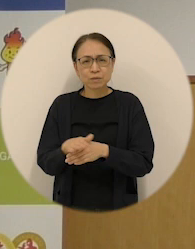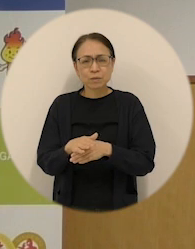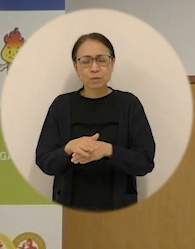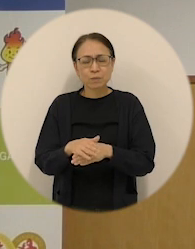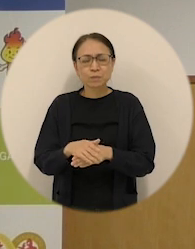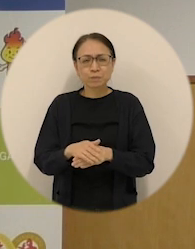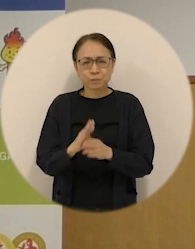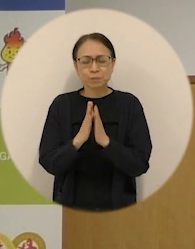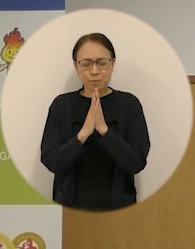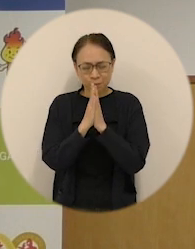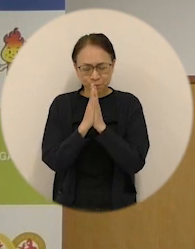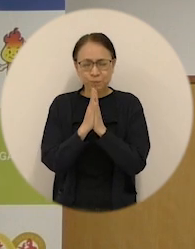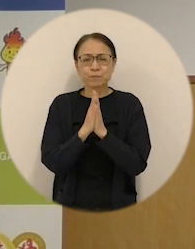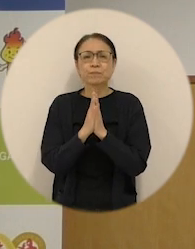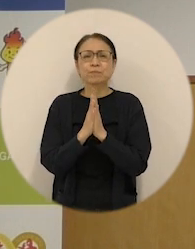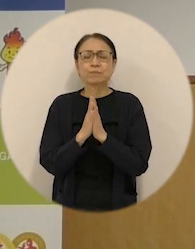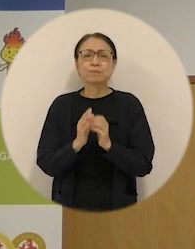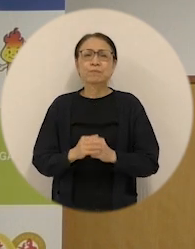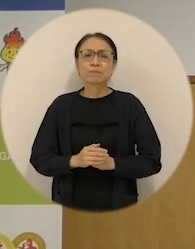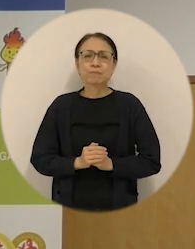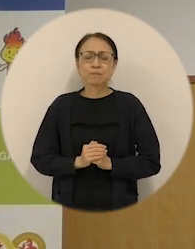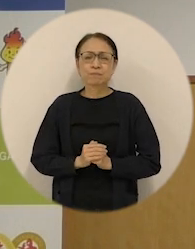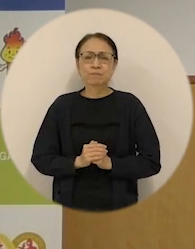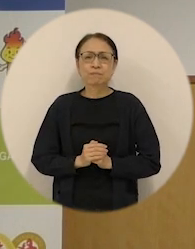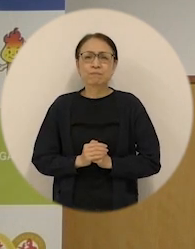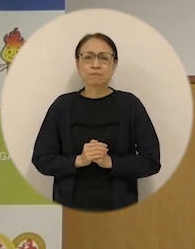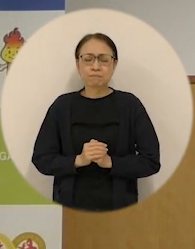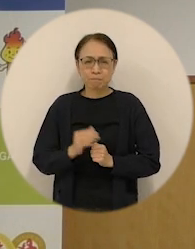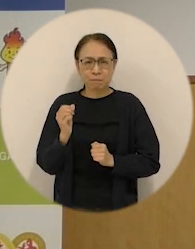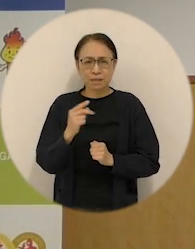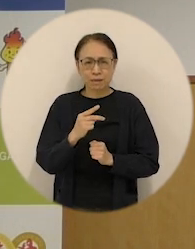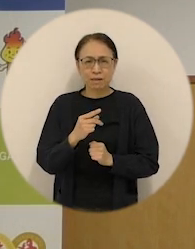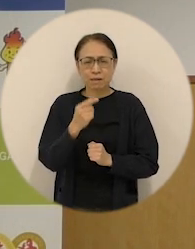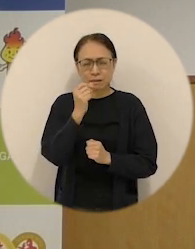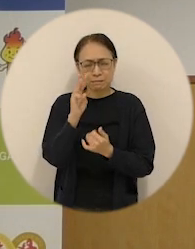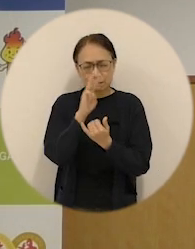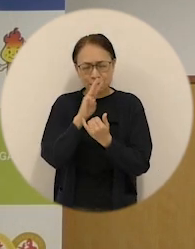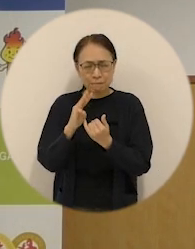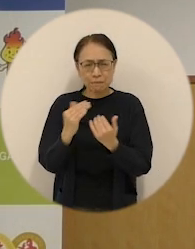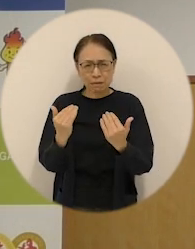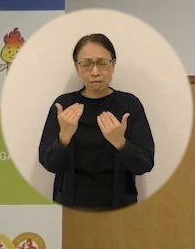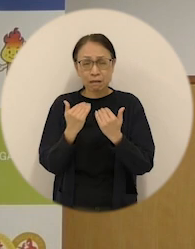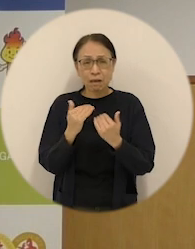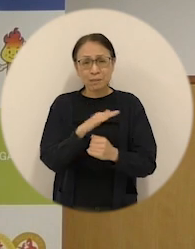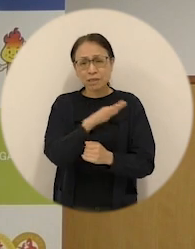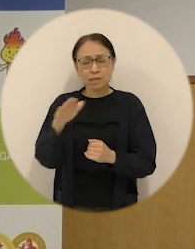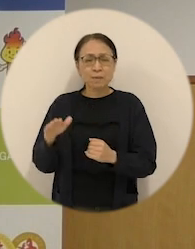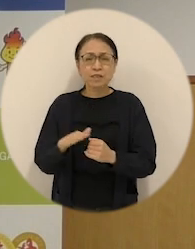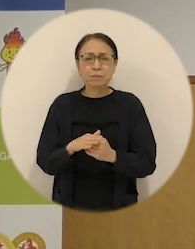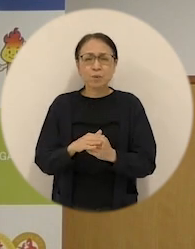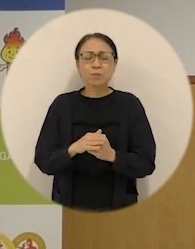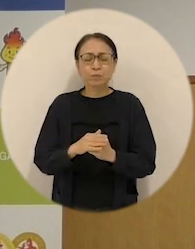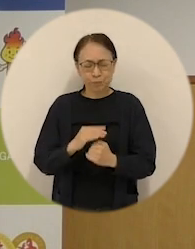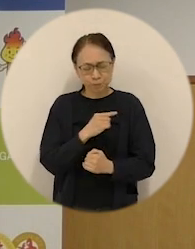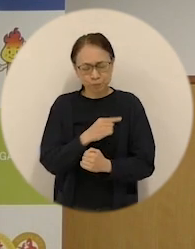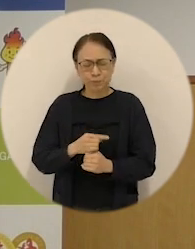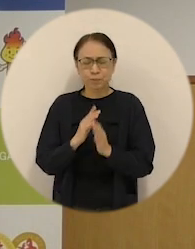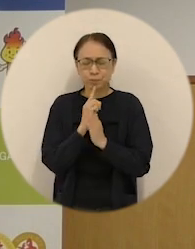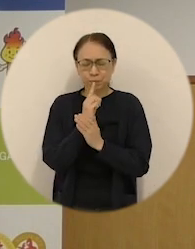福をお祈りいたしますとともに、被災されました皆様に謹んでお見舞いを申し上げます